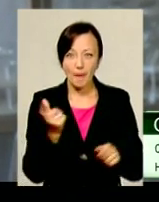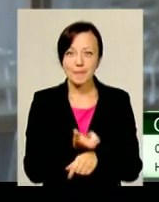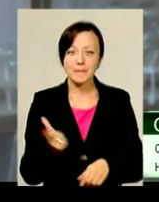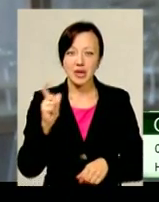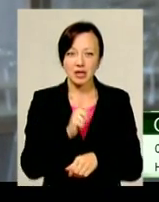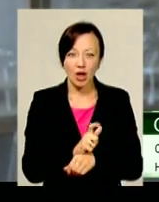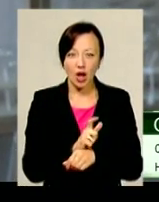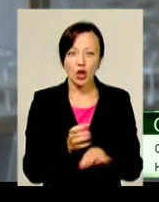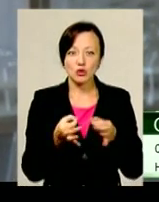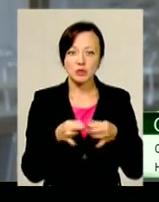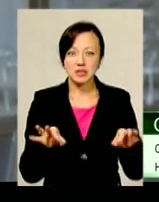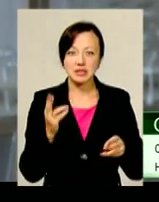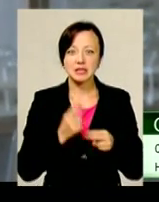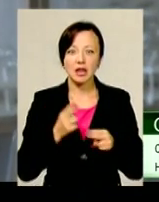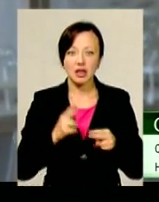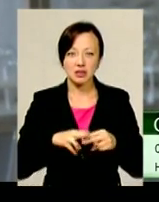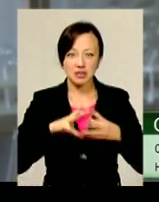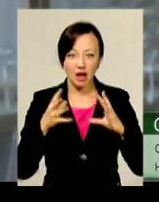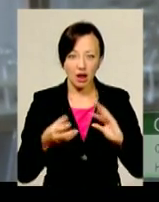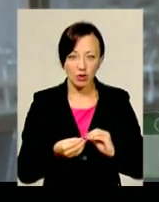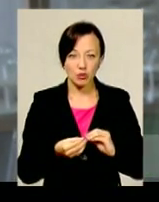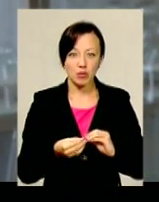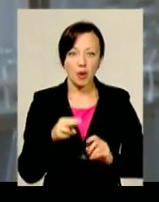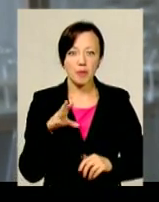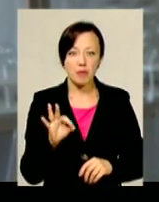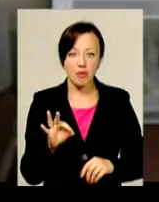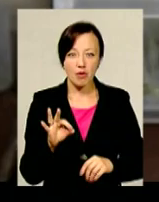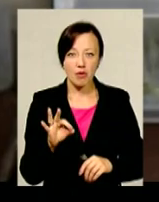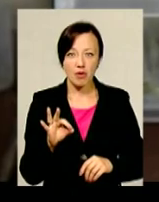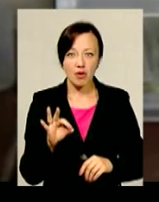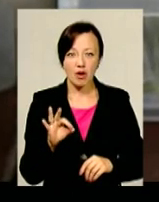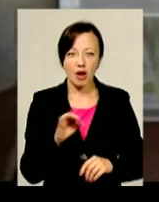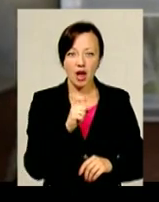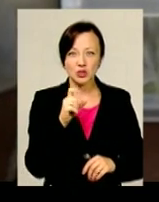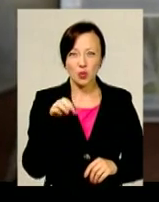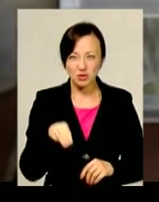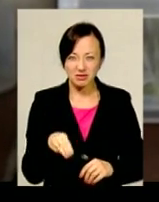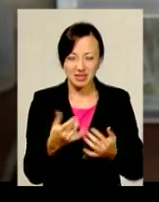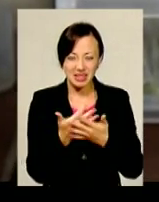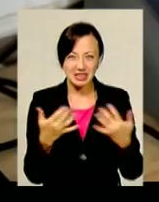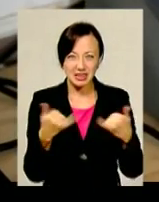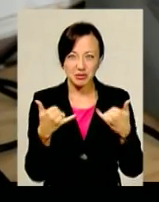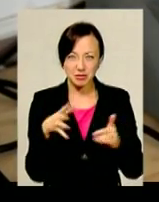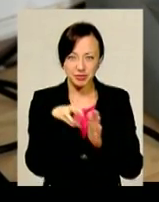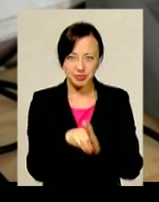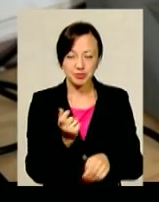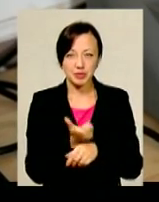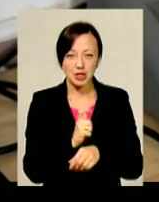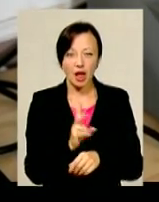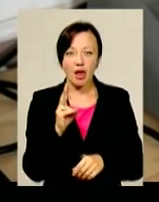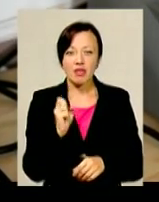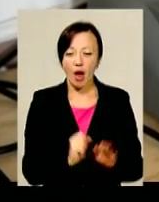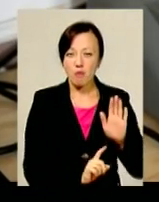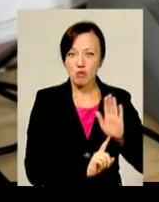допустимої концентрації по залізу загальному, по азотоамонійному і по хімічному споживанню кисню. На вході